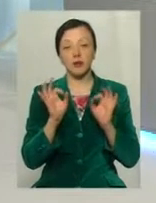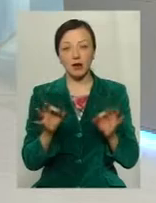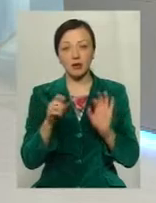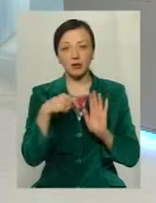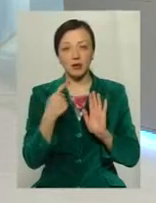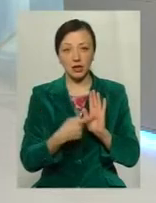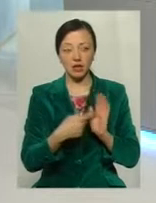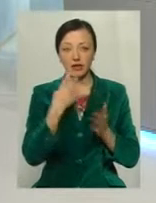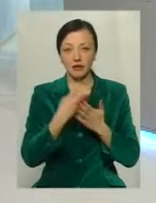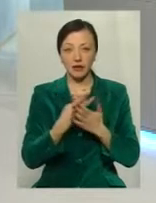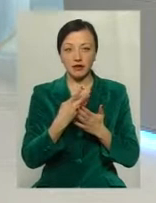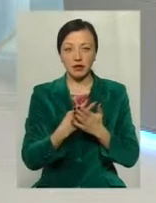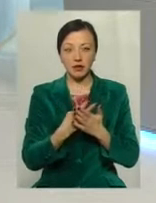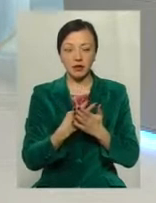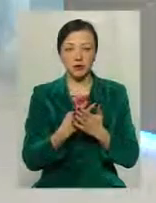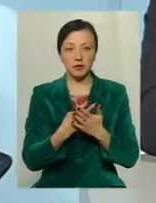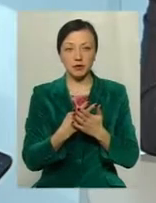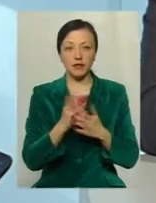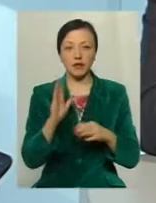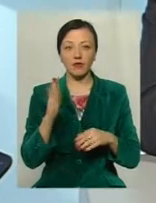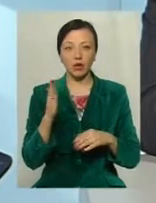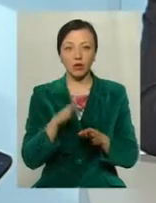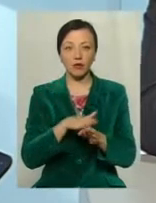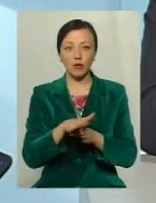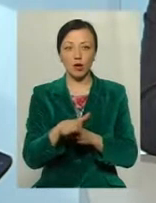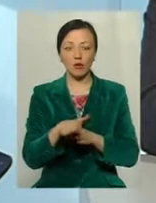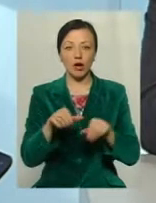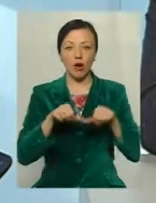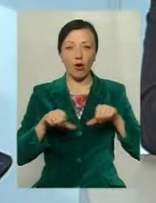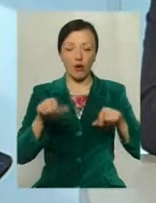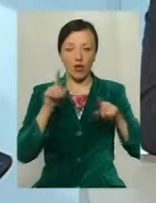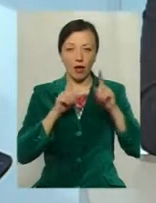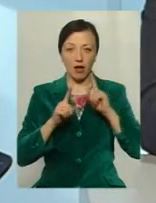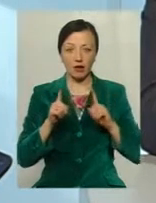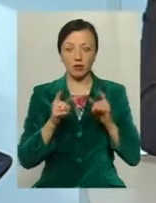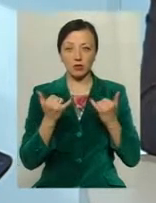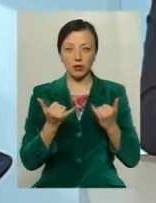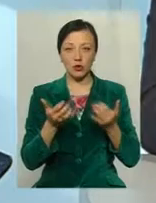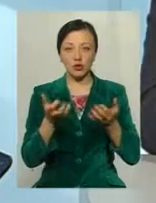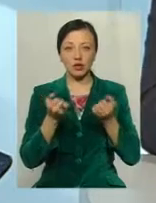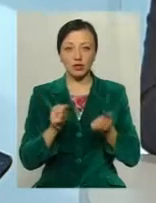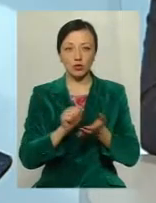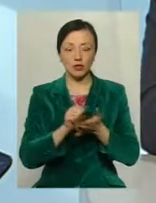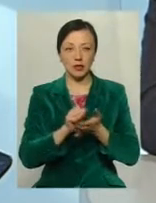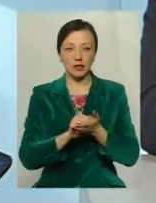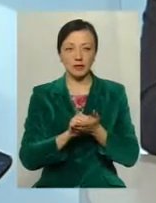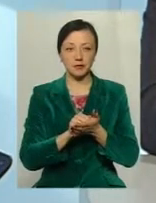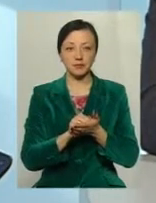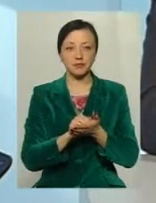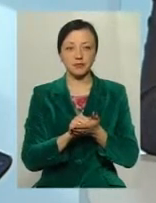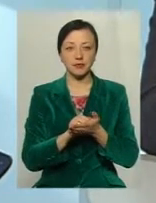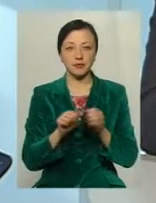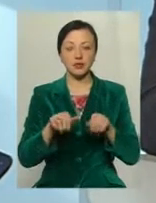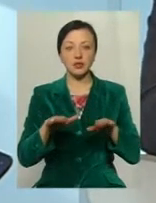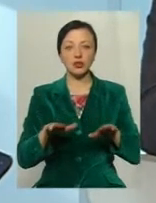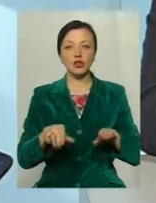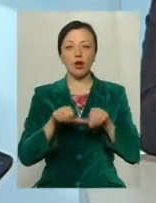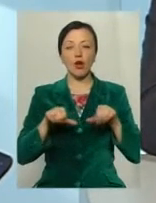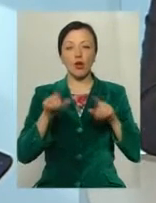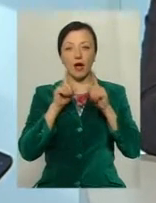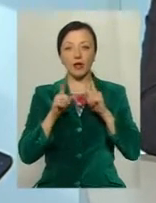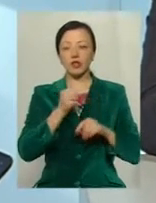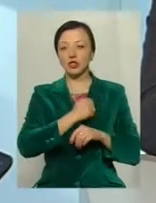візьміть на контроль. Ми вас пам'ятаємо, ви прекрасний, чудовий організатор були. Що ж це робиться? Дякую за